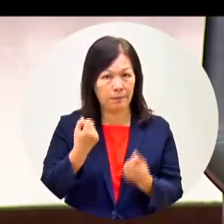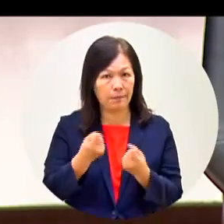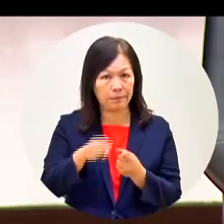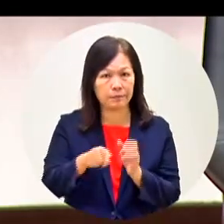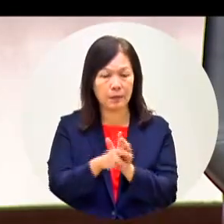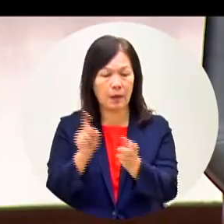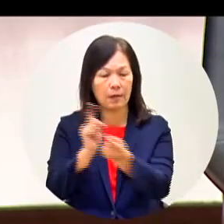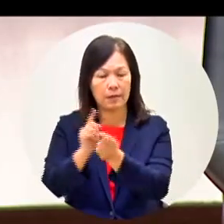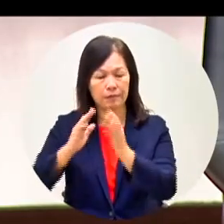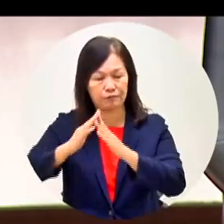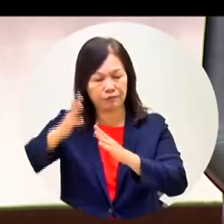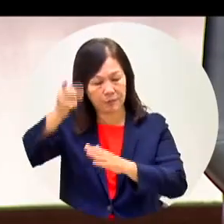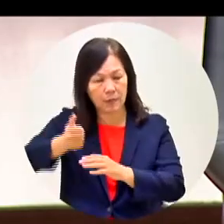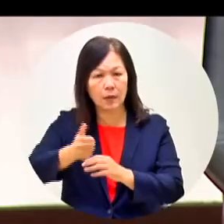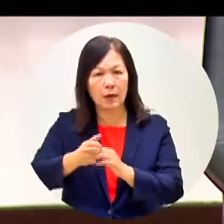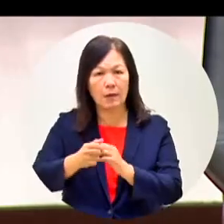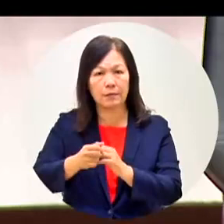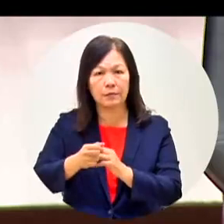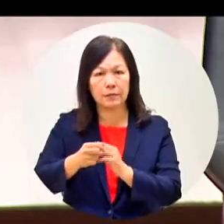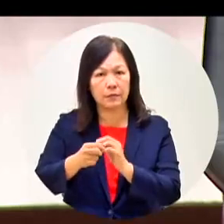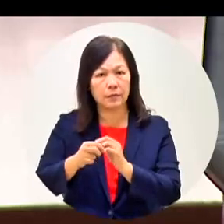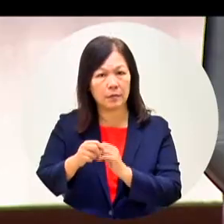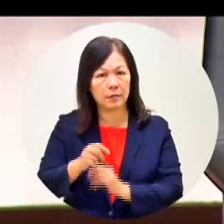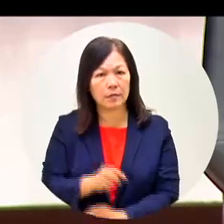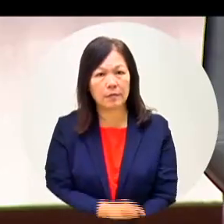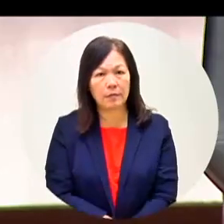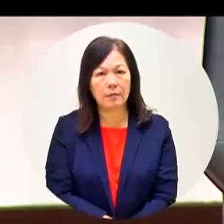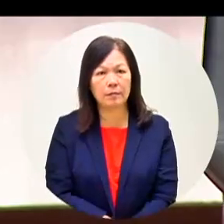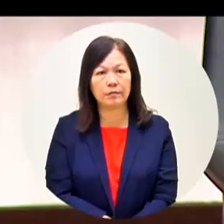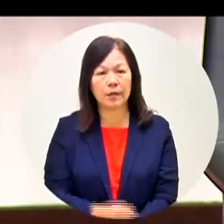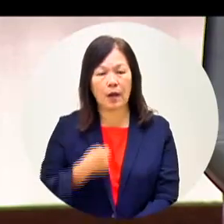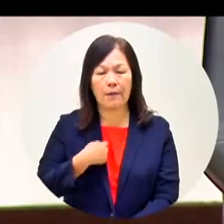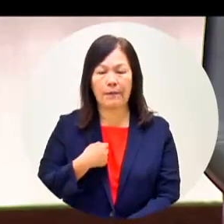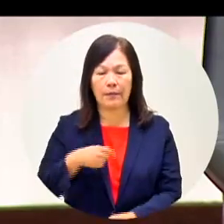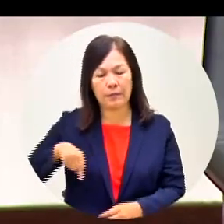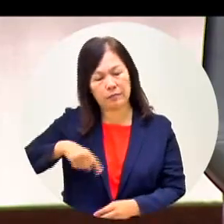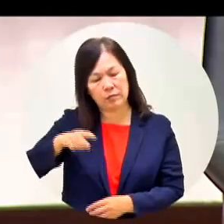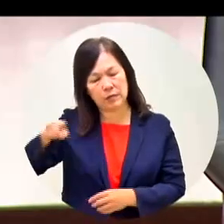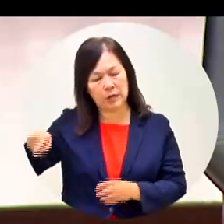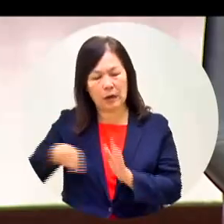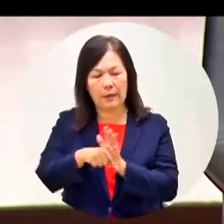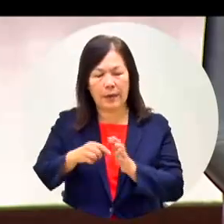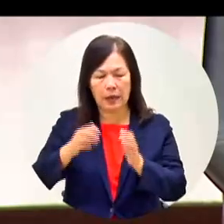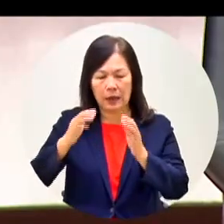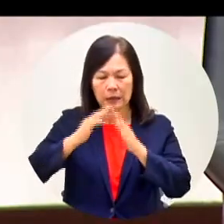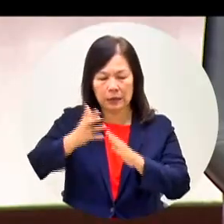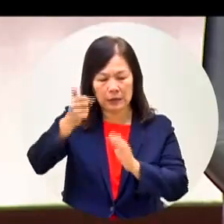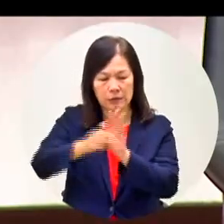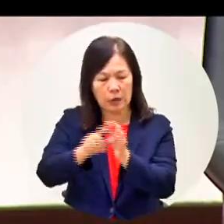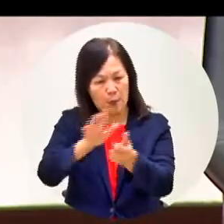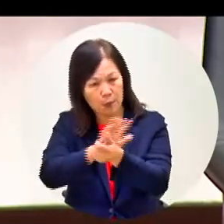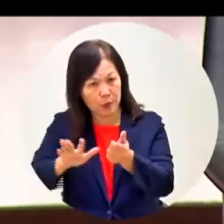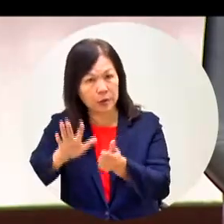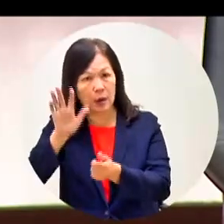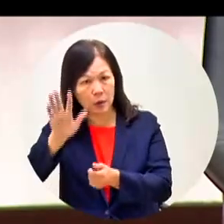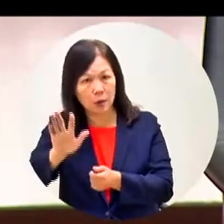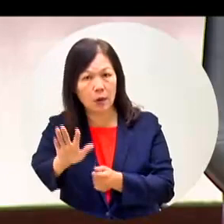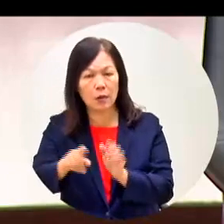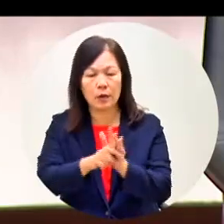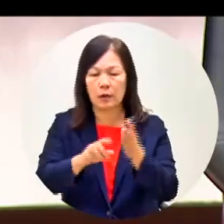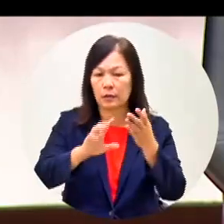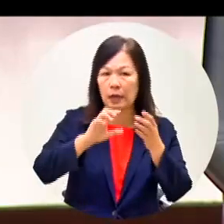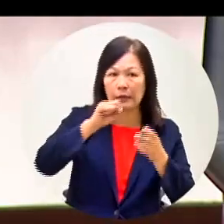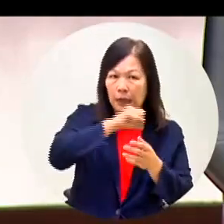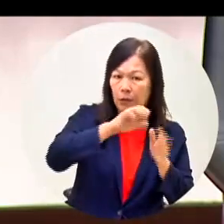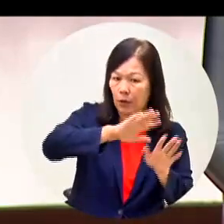定的一点，是当我们的寒流效应出来，很多除了台湾以外，其他的国家